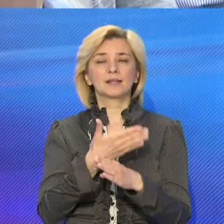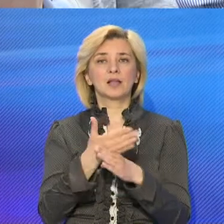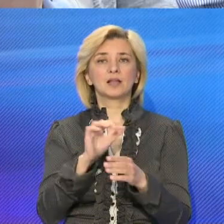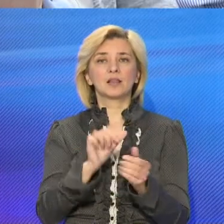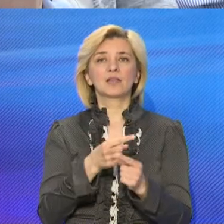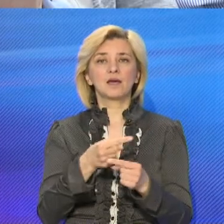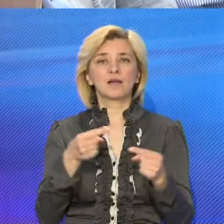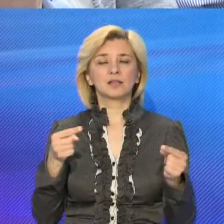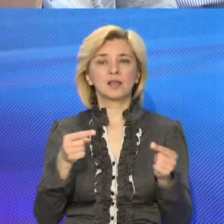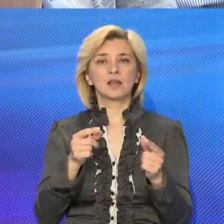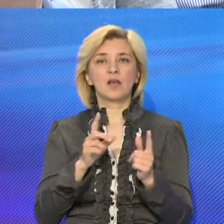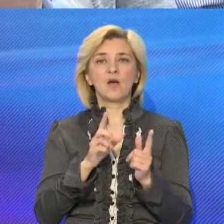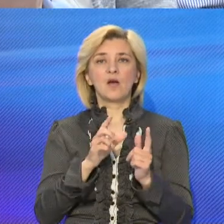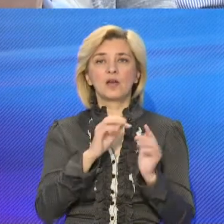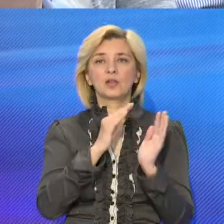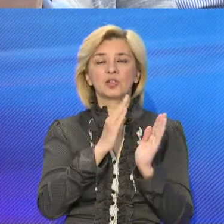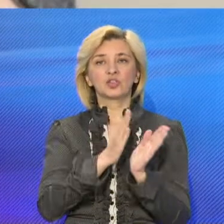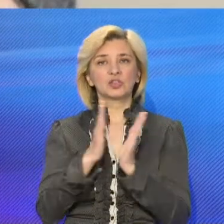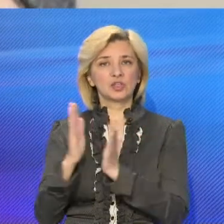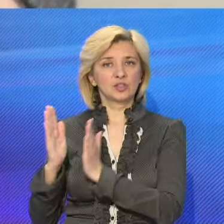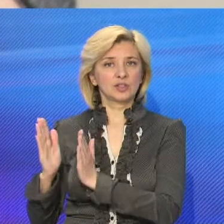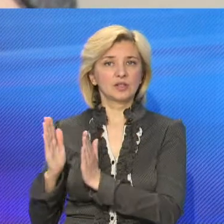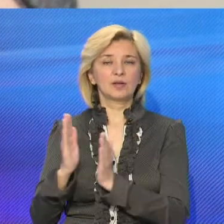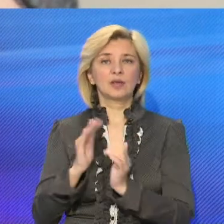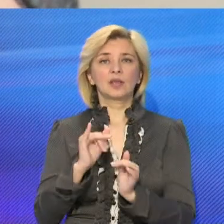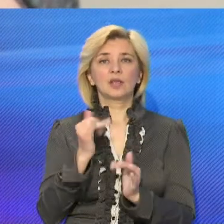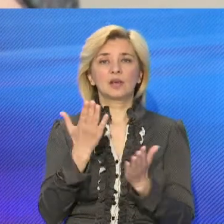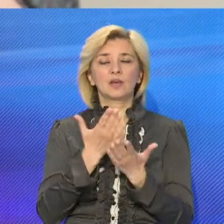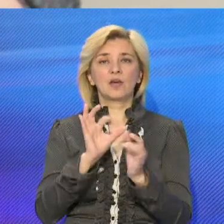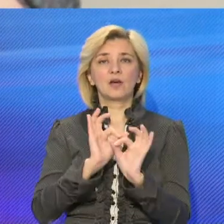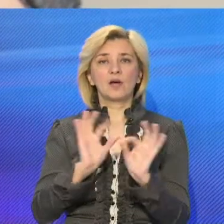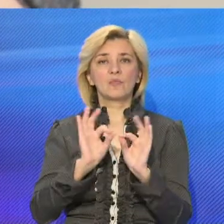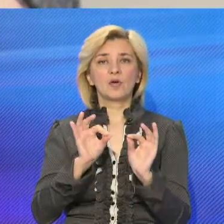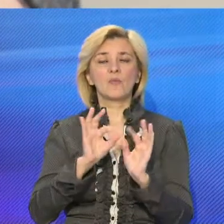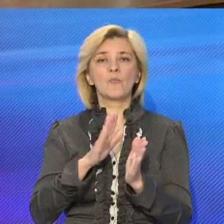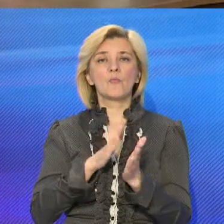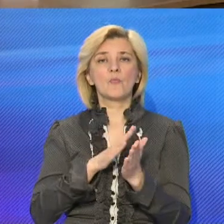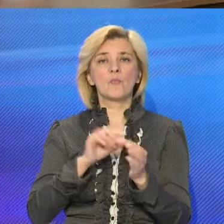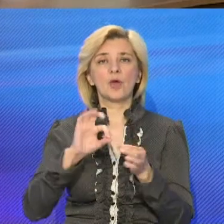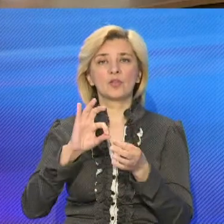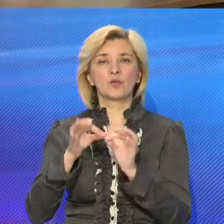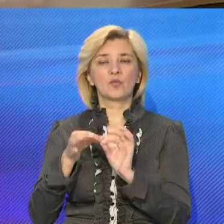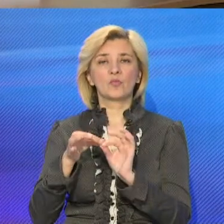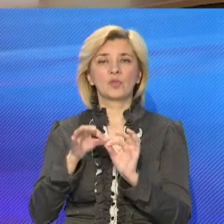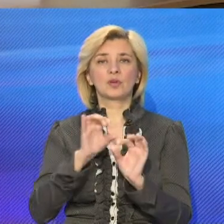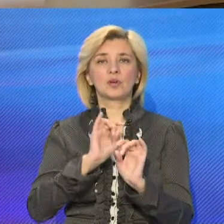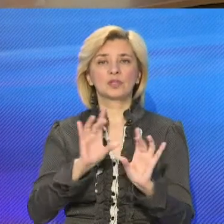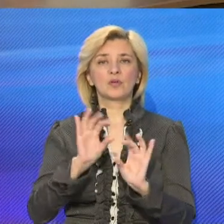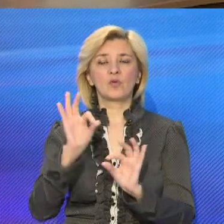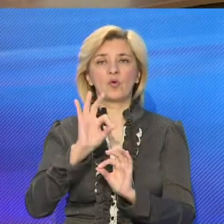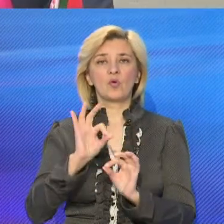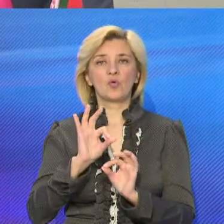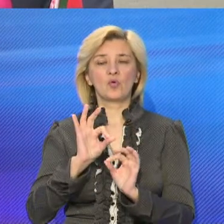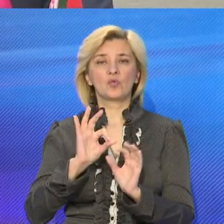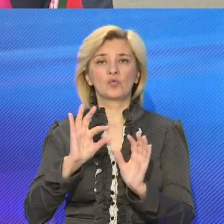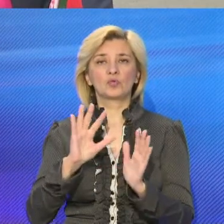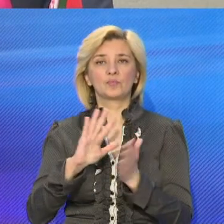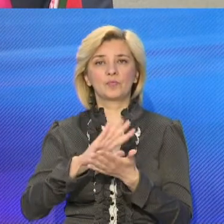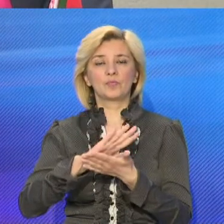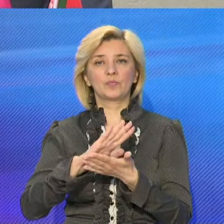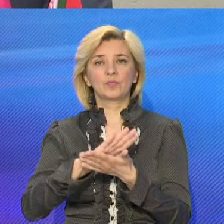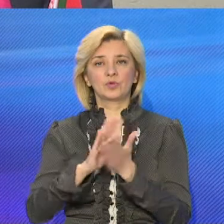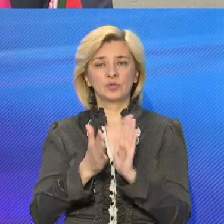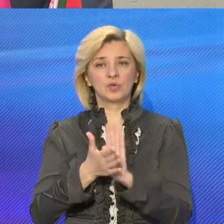звесткі аб кожнай вобласці асобна. Дастаткова шырока апісаны гродзенскі рэгіён. Ёсць матэрыялы, напрыклад, пра вёску